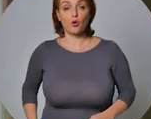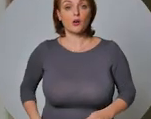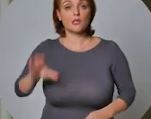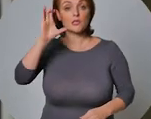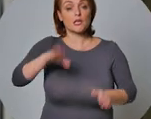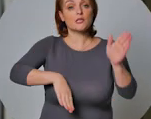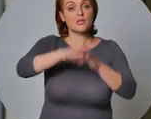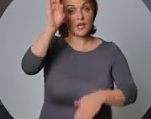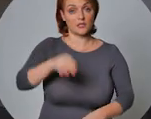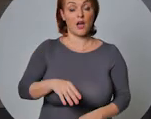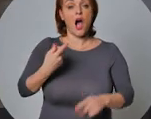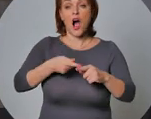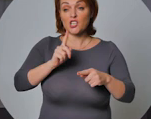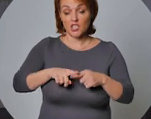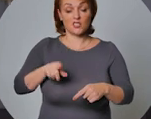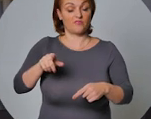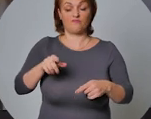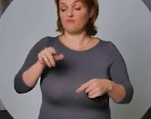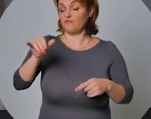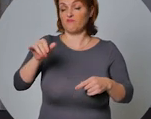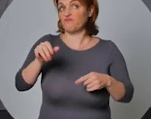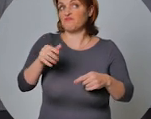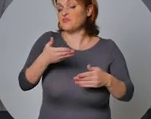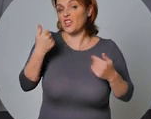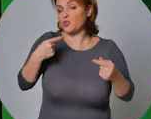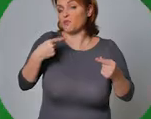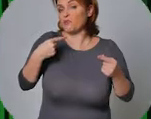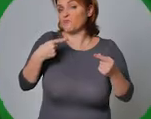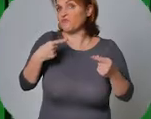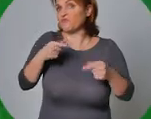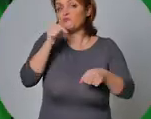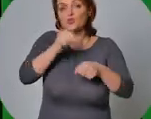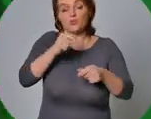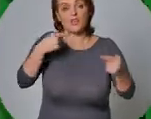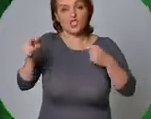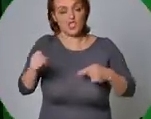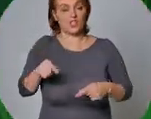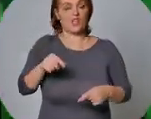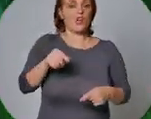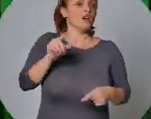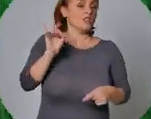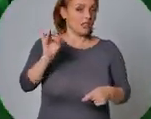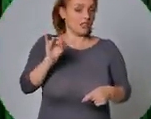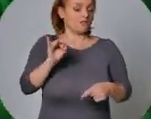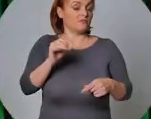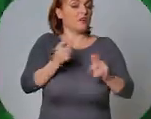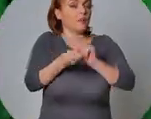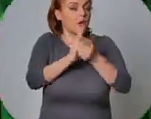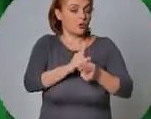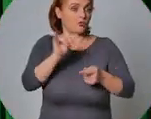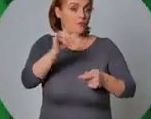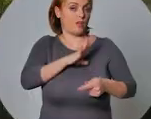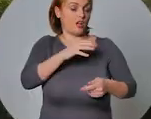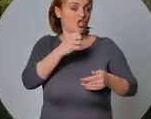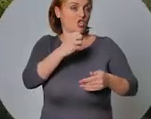dar acest detaliu care face diferența l-a impulsionat să muncească și mai mult și să obțină tot ce își dorește